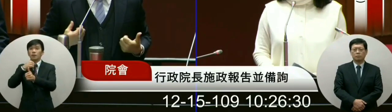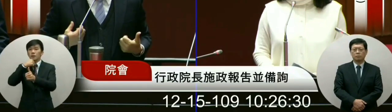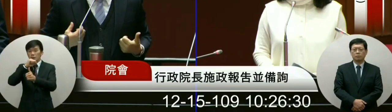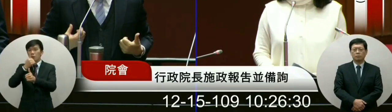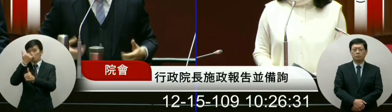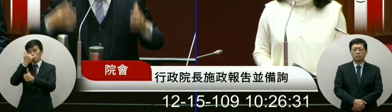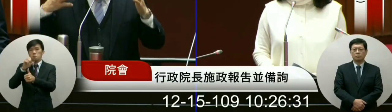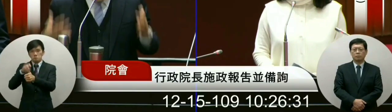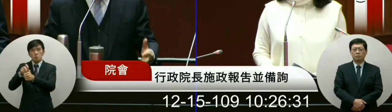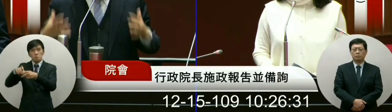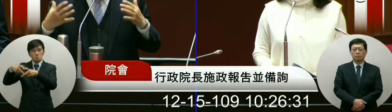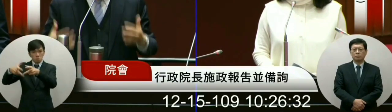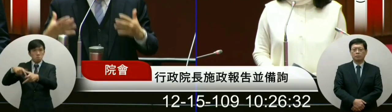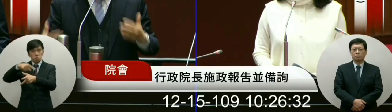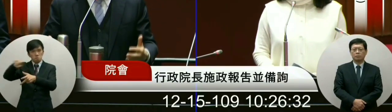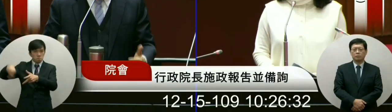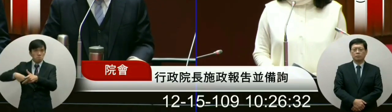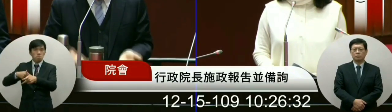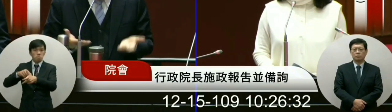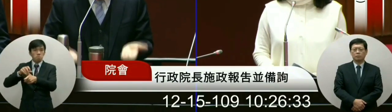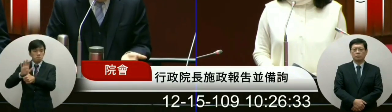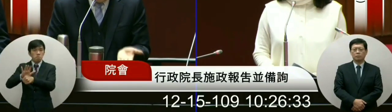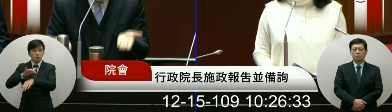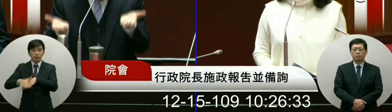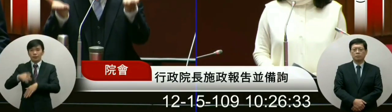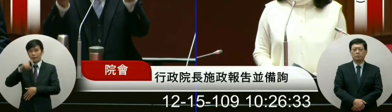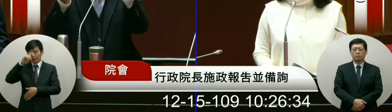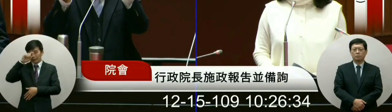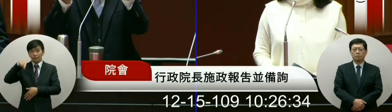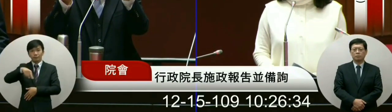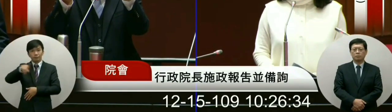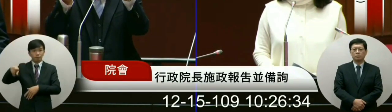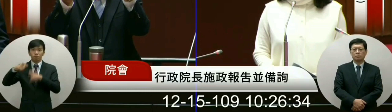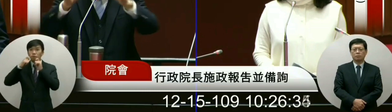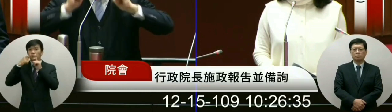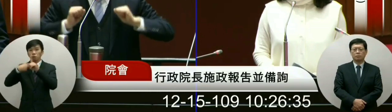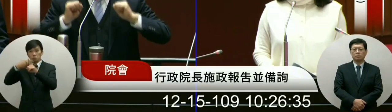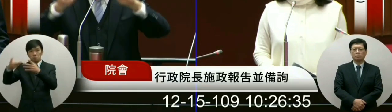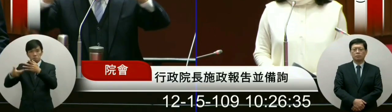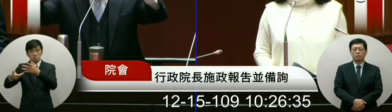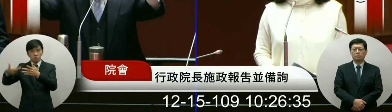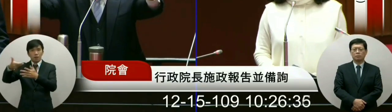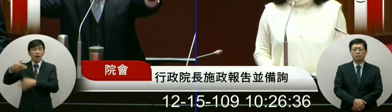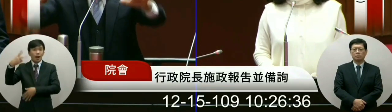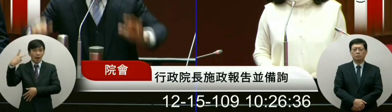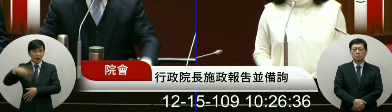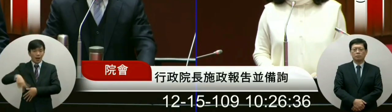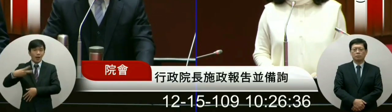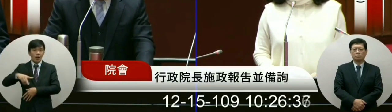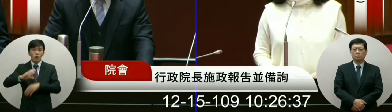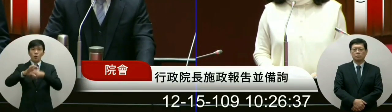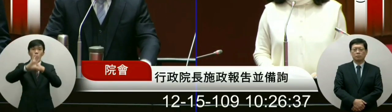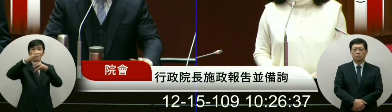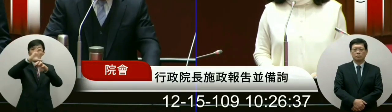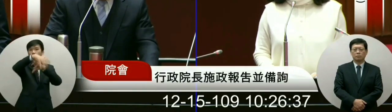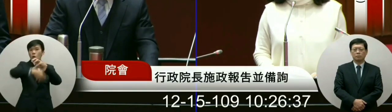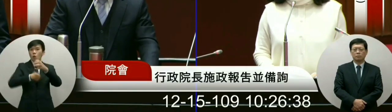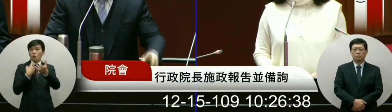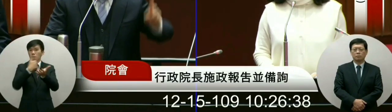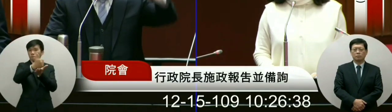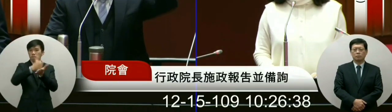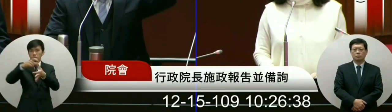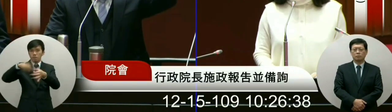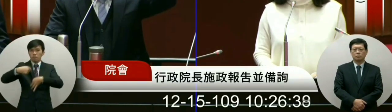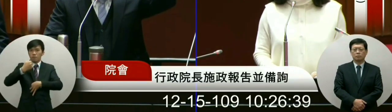的养猪产业，让国内的养猪产业不但品质提升， 而且还可以赚国际的钱。今